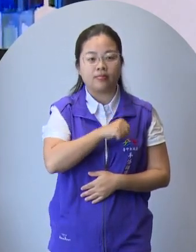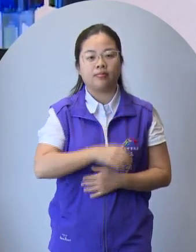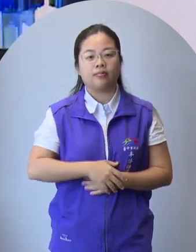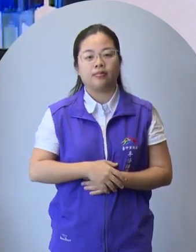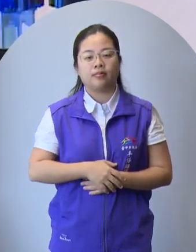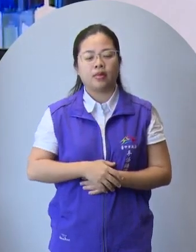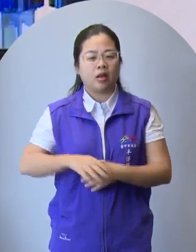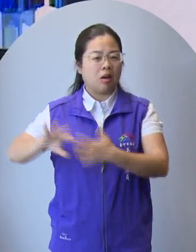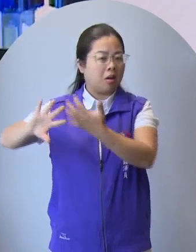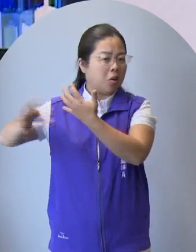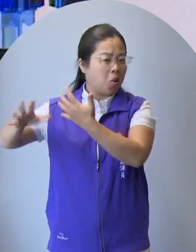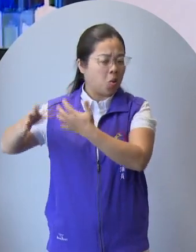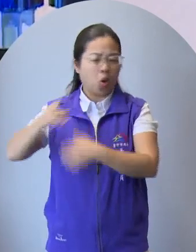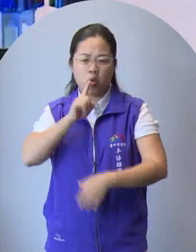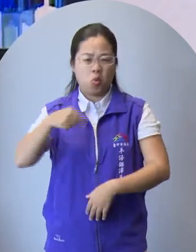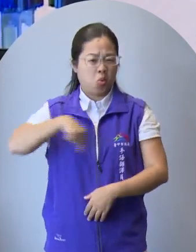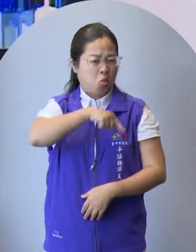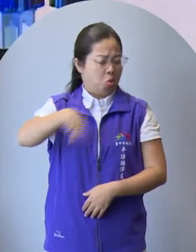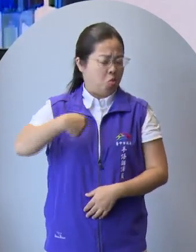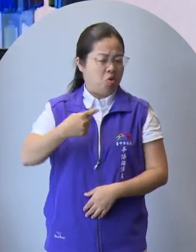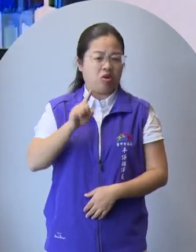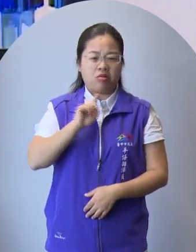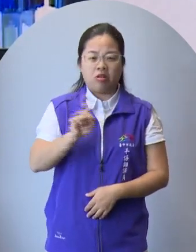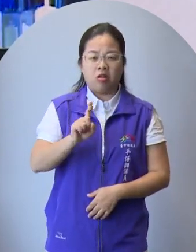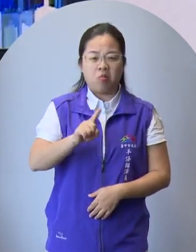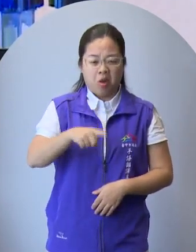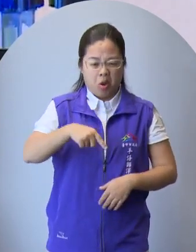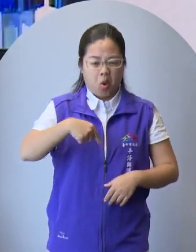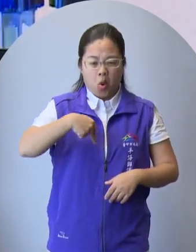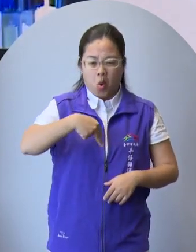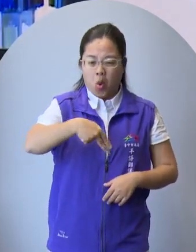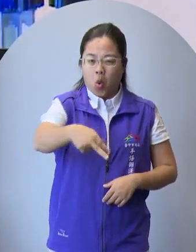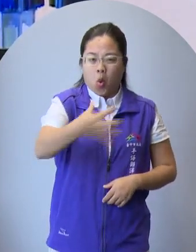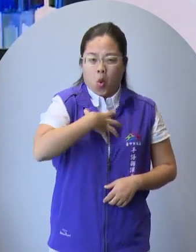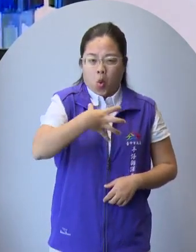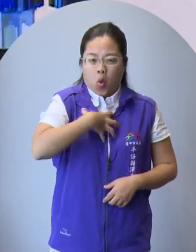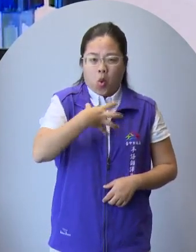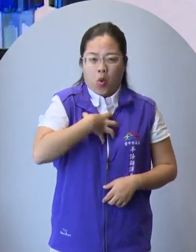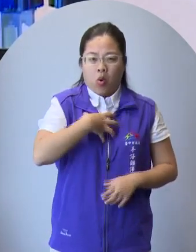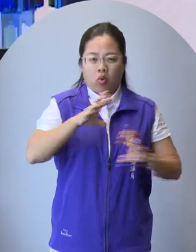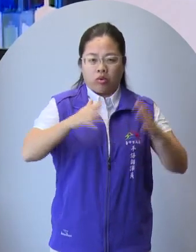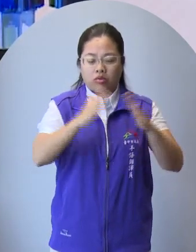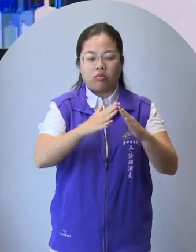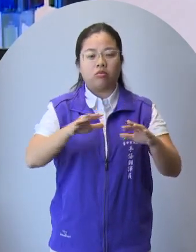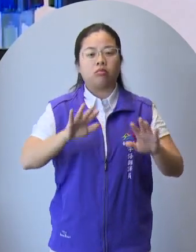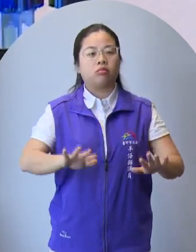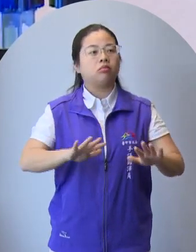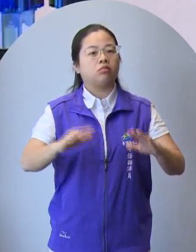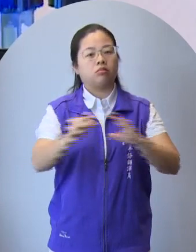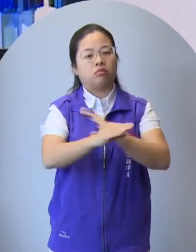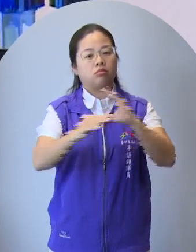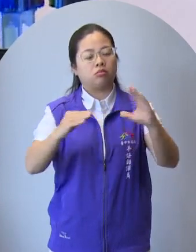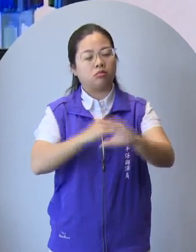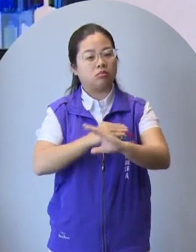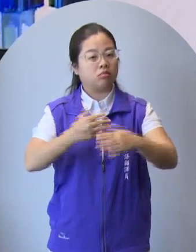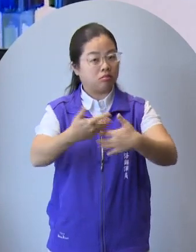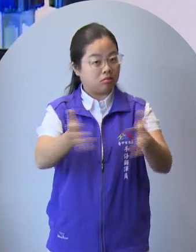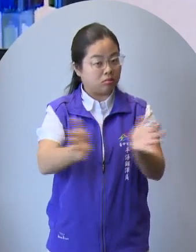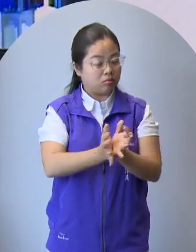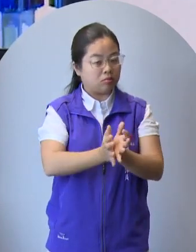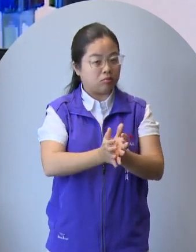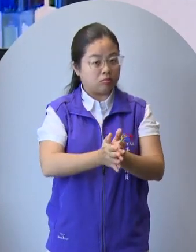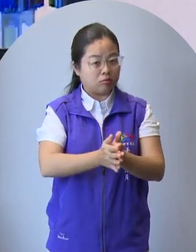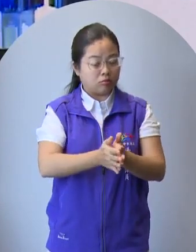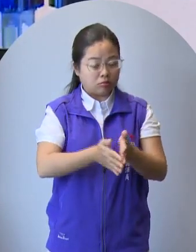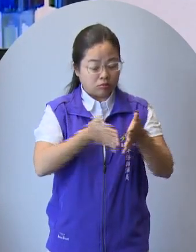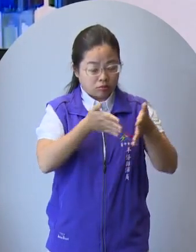被外媒抨击我们是这个行人地狱的国家哈，所以交通部今年对于他每年对于各